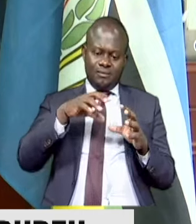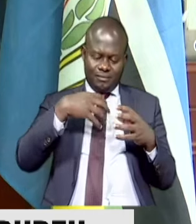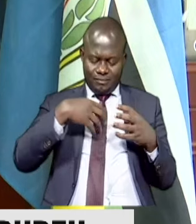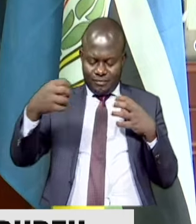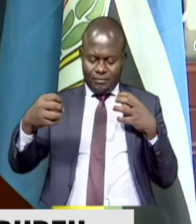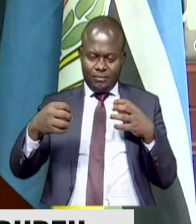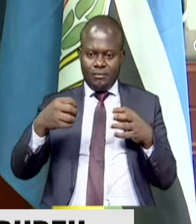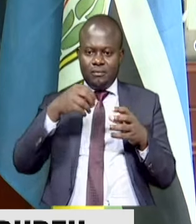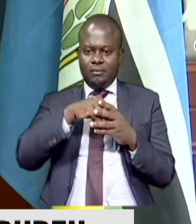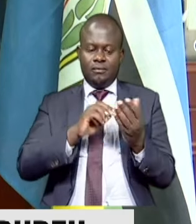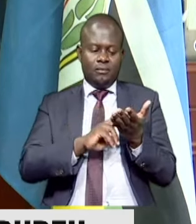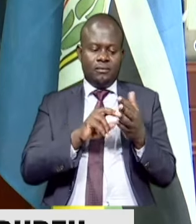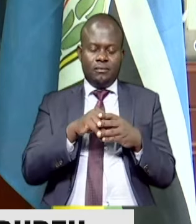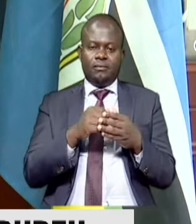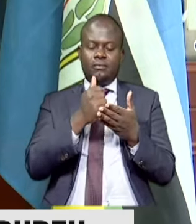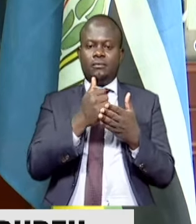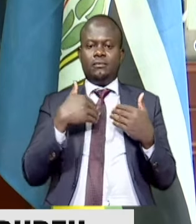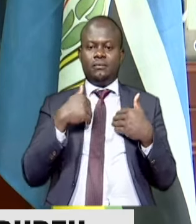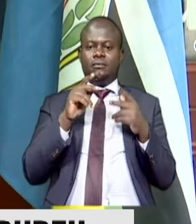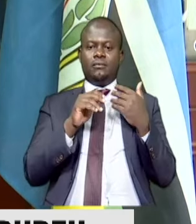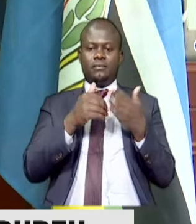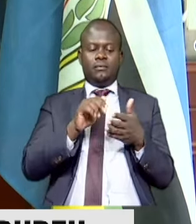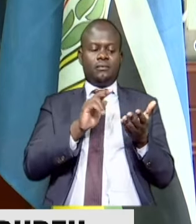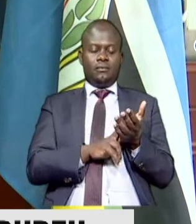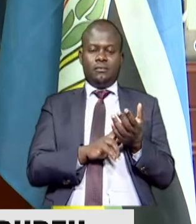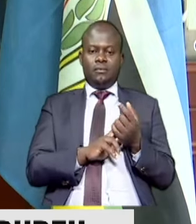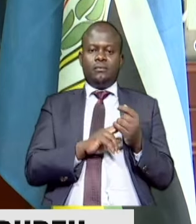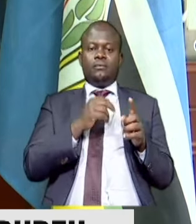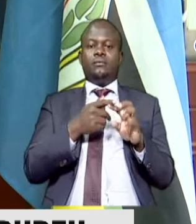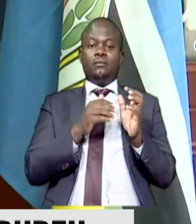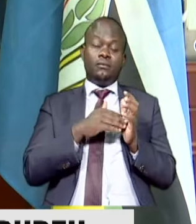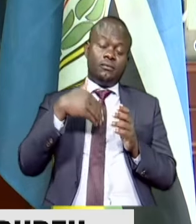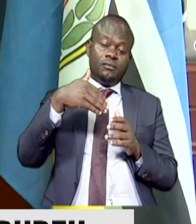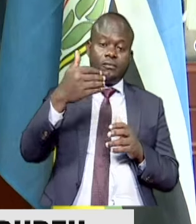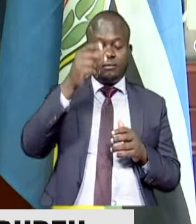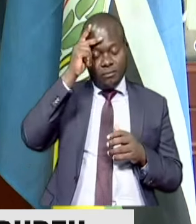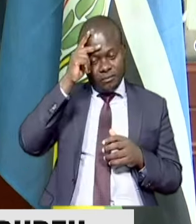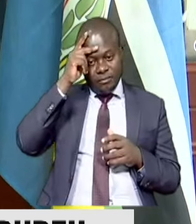zakoreshwa mu kuramira ubuzima bw'abantu biremezwa ariko uko ubumenyi buzagenda